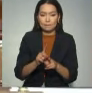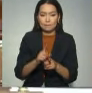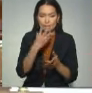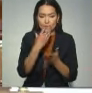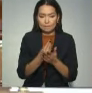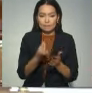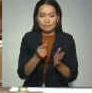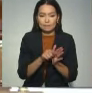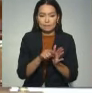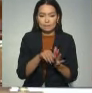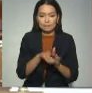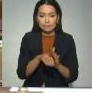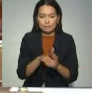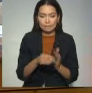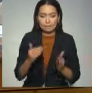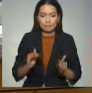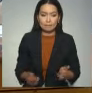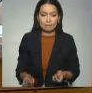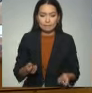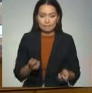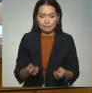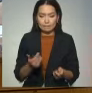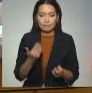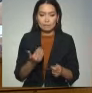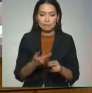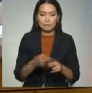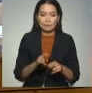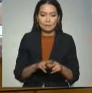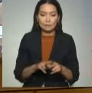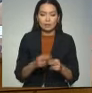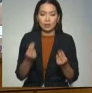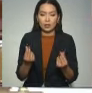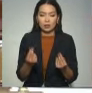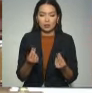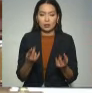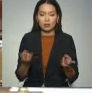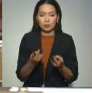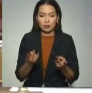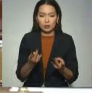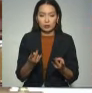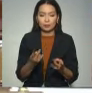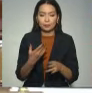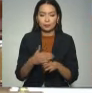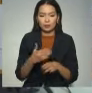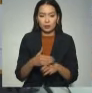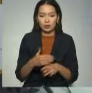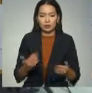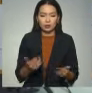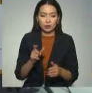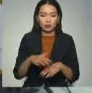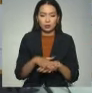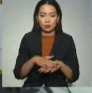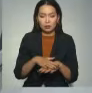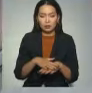пенсионных накоплений в частное управление. Это создаст длинные деньги, необходимые для кредитования бизнеса. Также